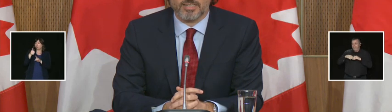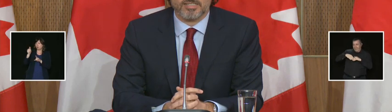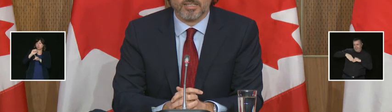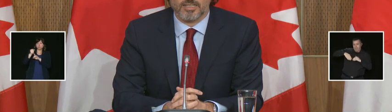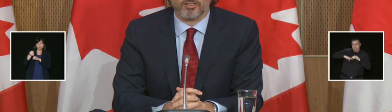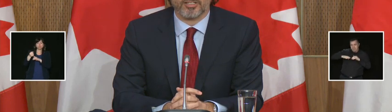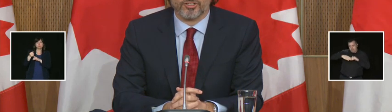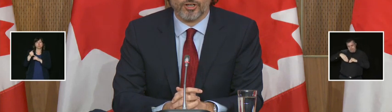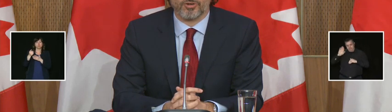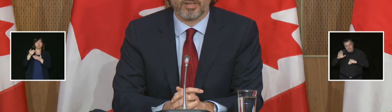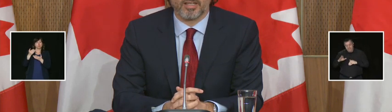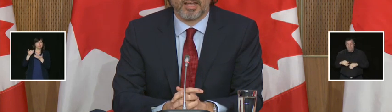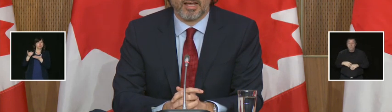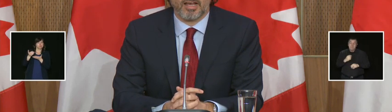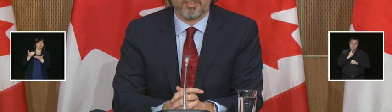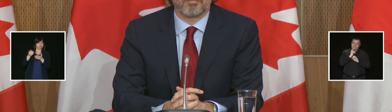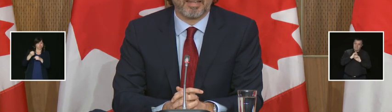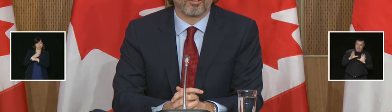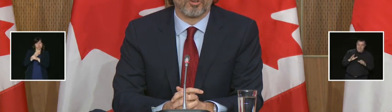les